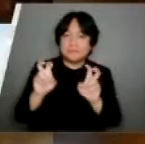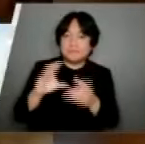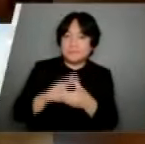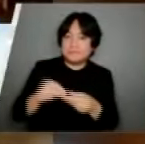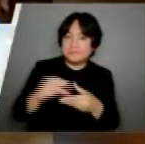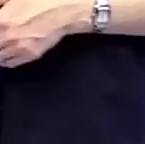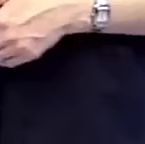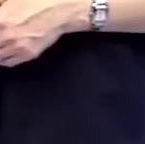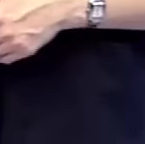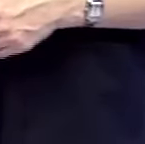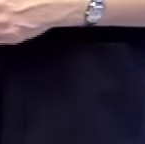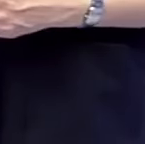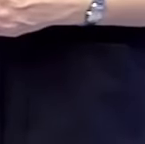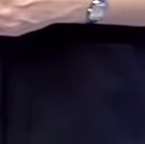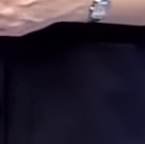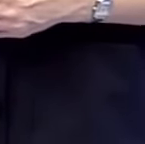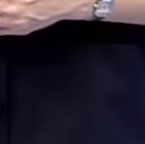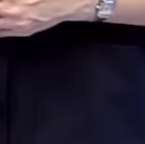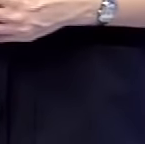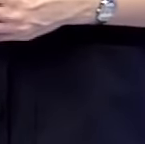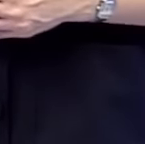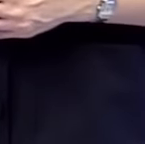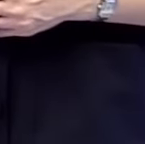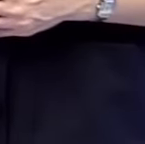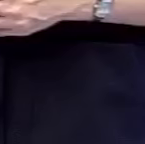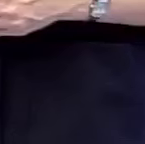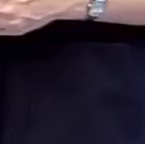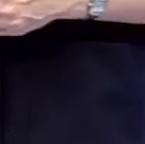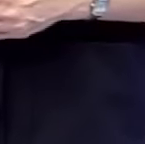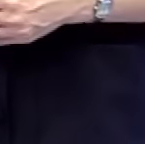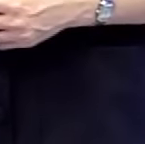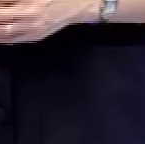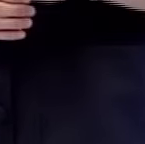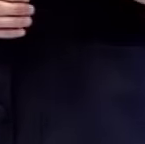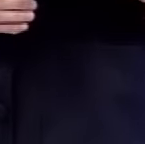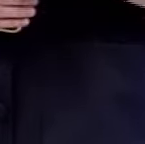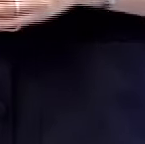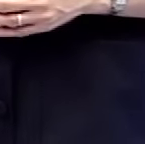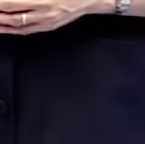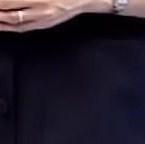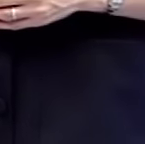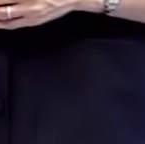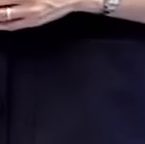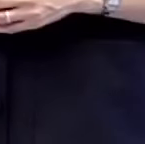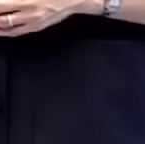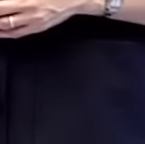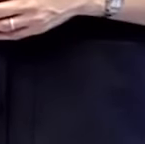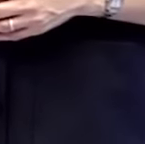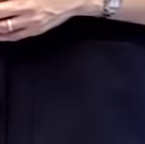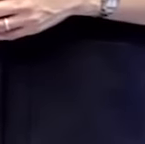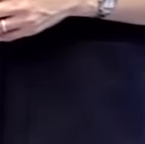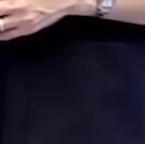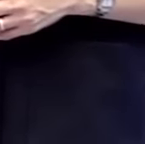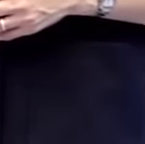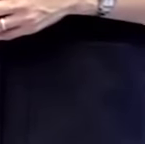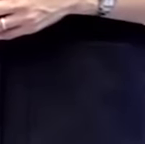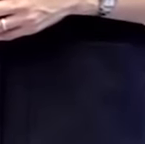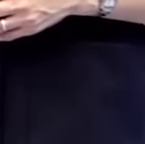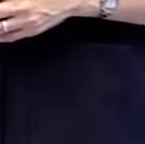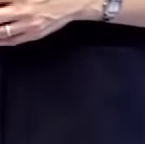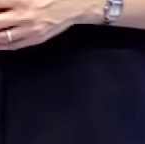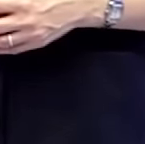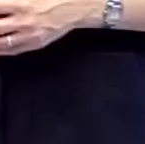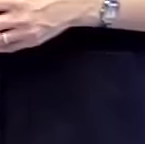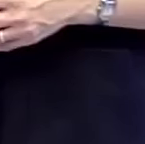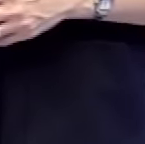Amihan. Mga kapuso, sama-sama tayong maging saksi. Mag-subscribe sa GMA Integrated News sa YouTube at